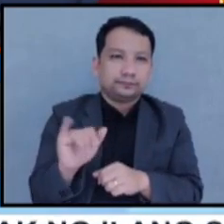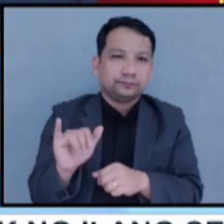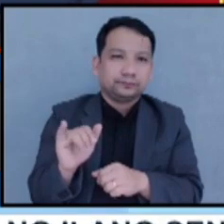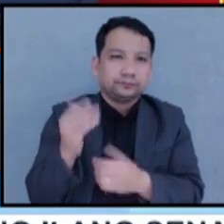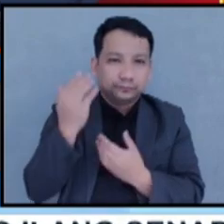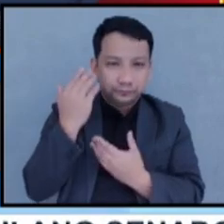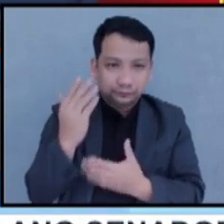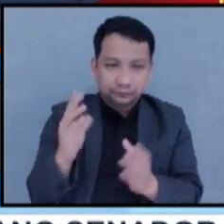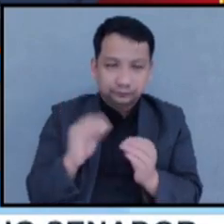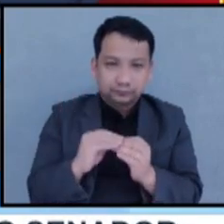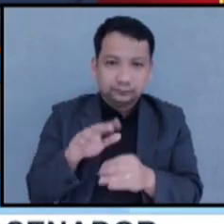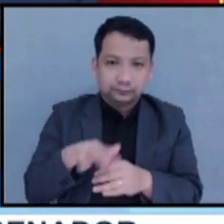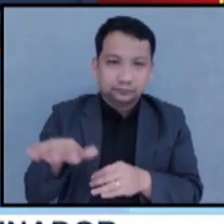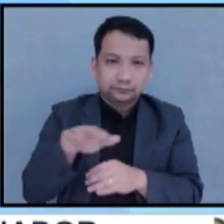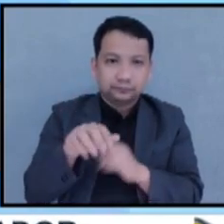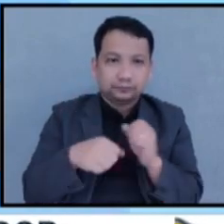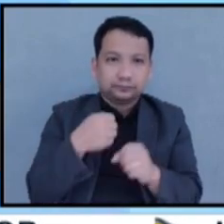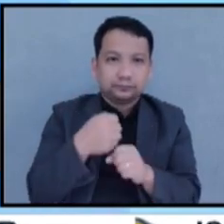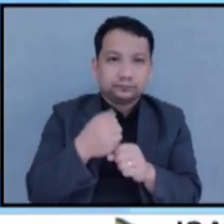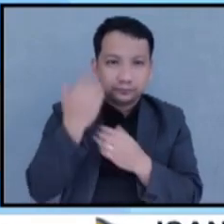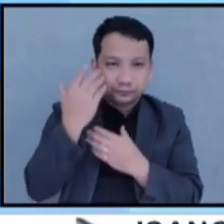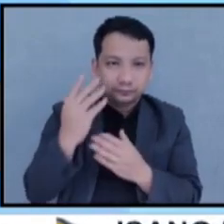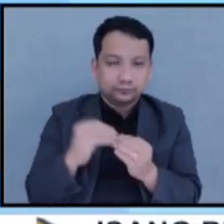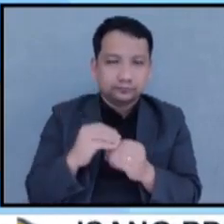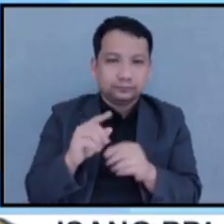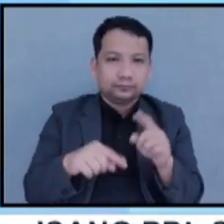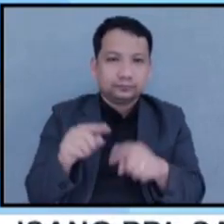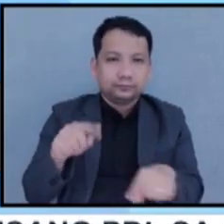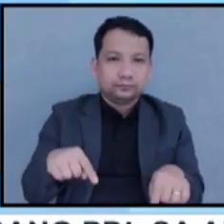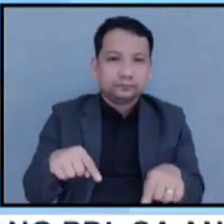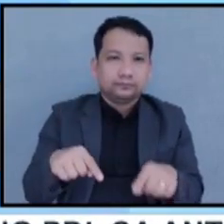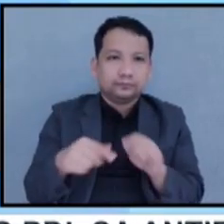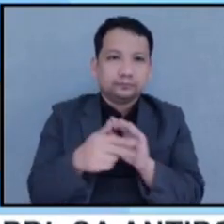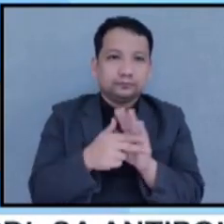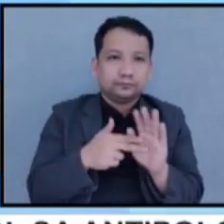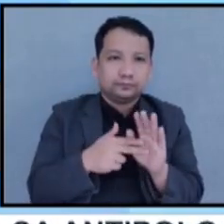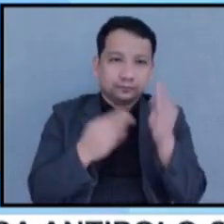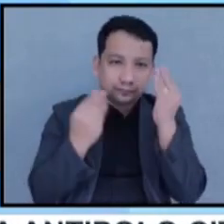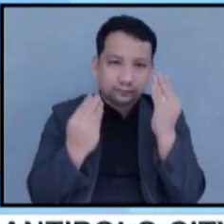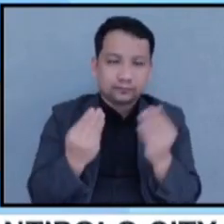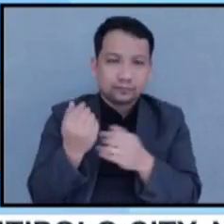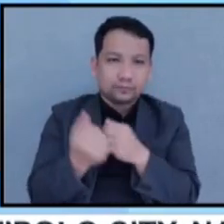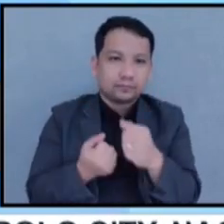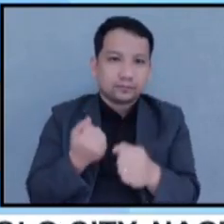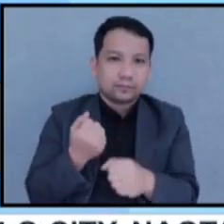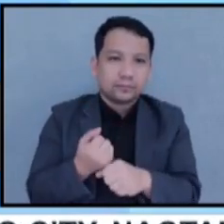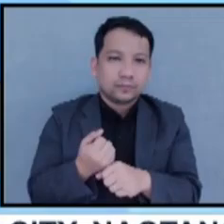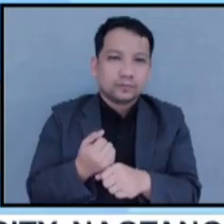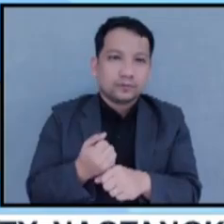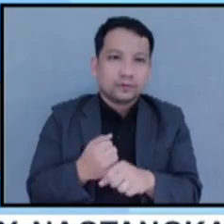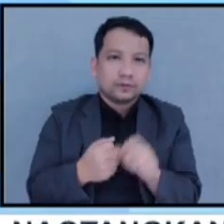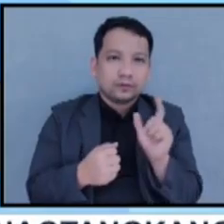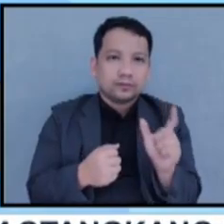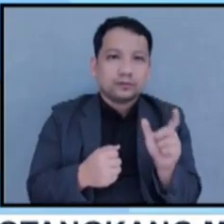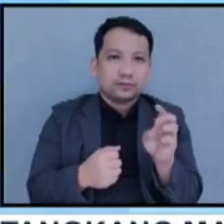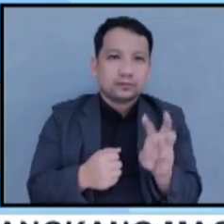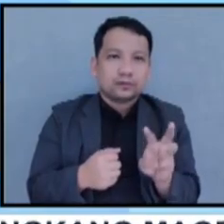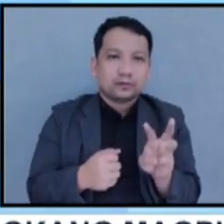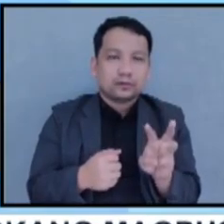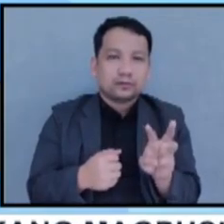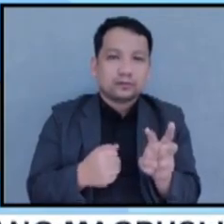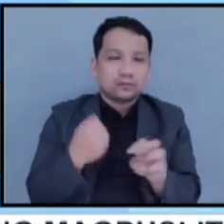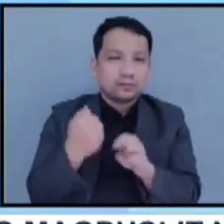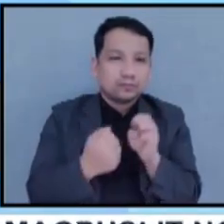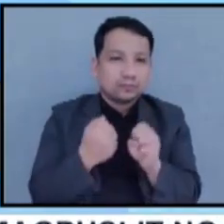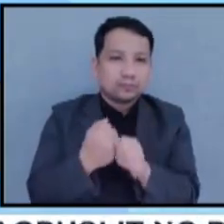First, Ms. Dian, every year meron po kami mga iba't ibang highlight. This year, this is the 26th no, year